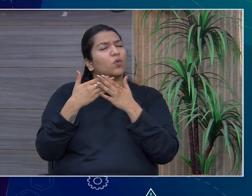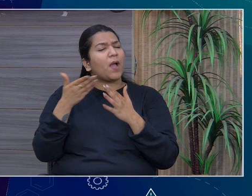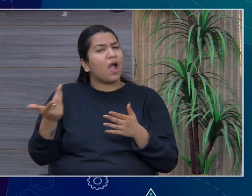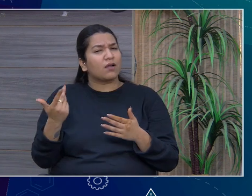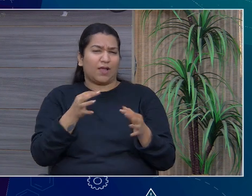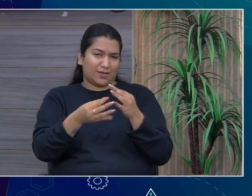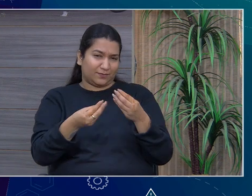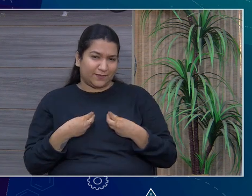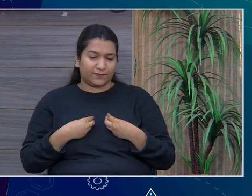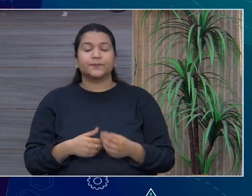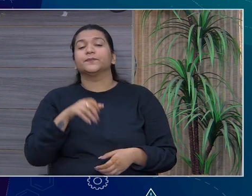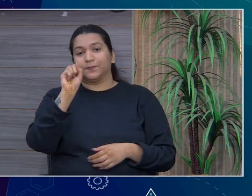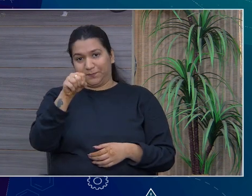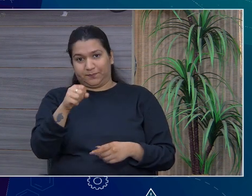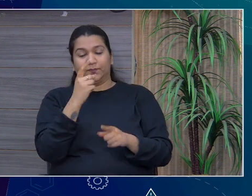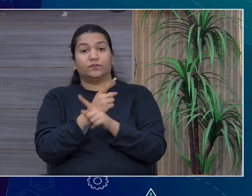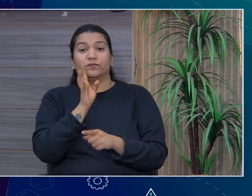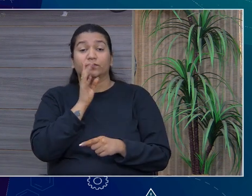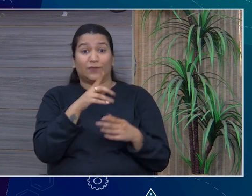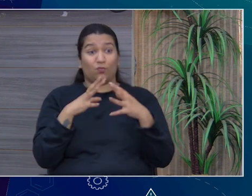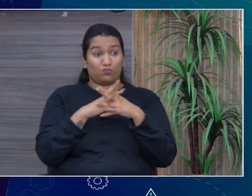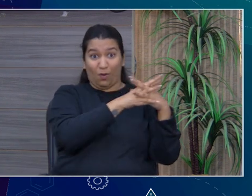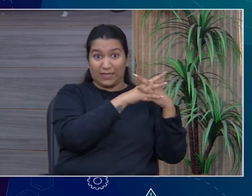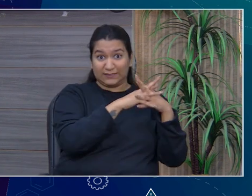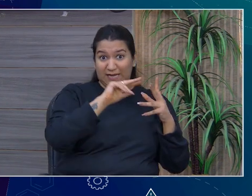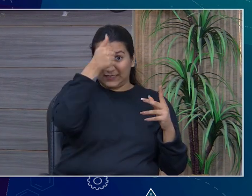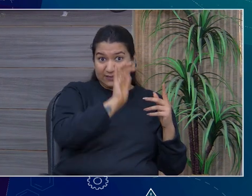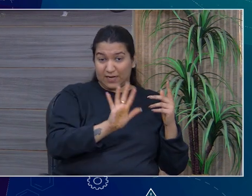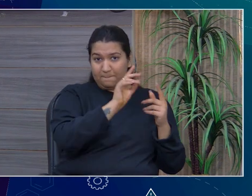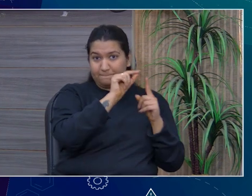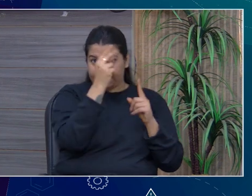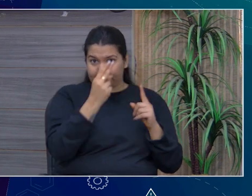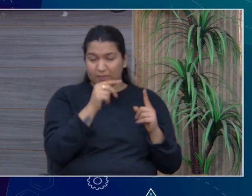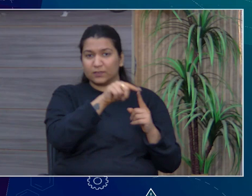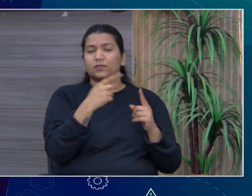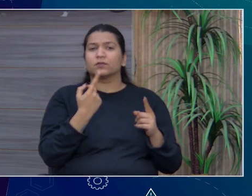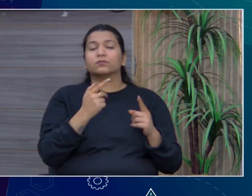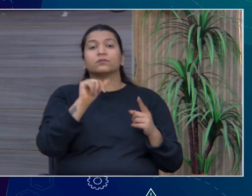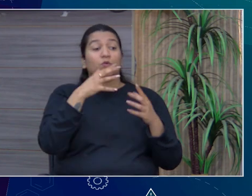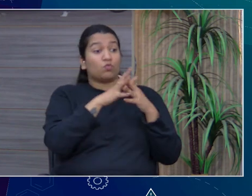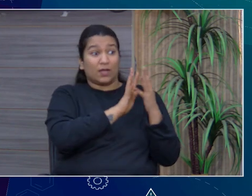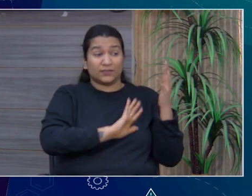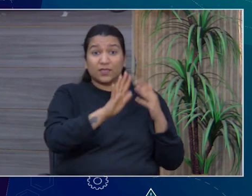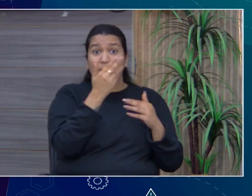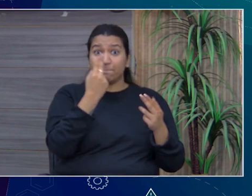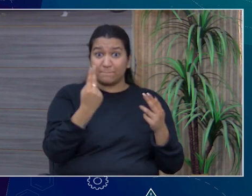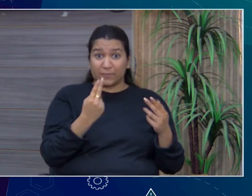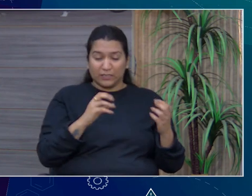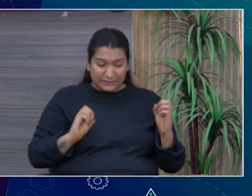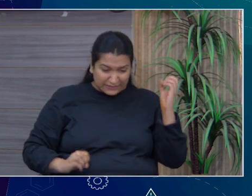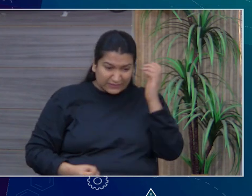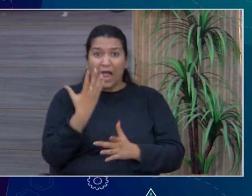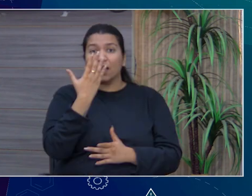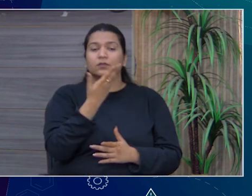बिल्कुल सर, सर अगर मैं वेस्टर्न की बात करूं तो जो वेस्ट हमारा इंडिया का साइड है वहां से जो पेंटिंग्स का ओरिजिन हुआ